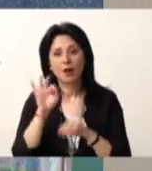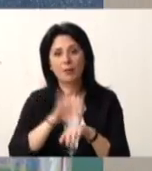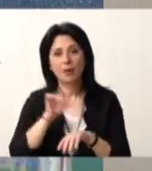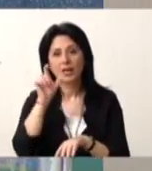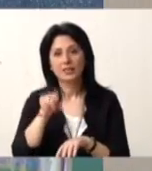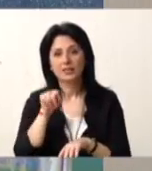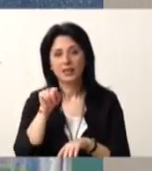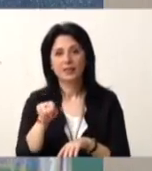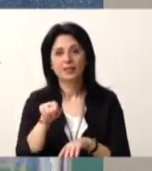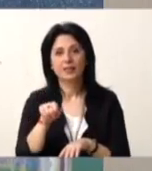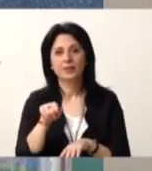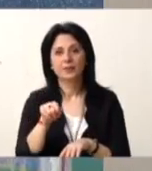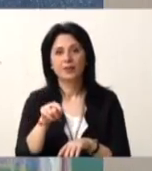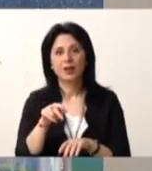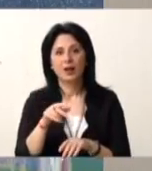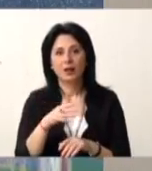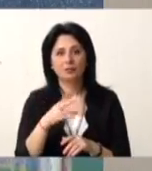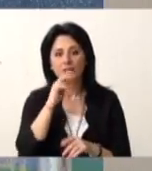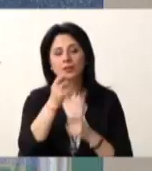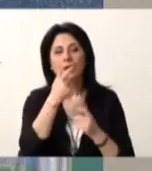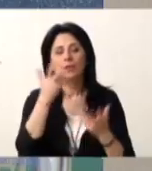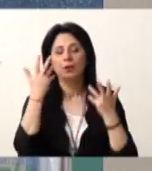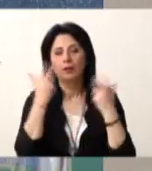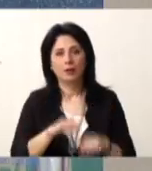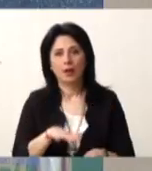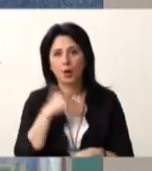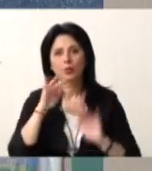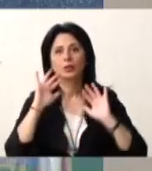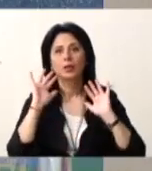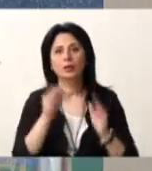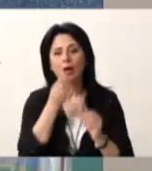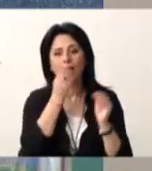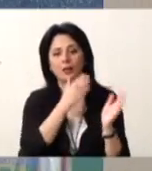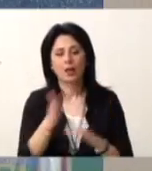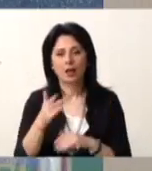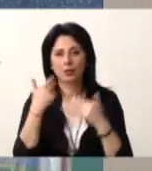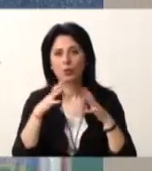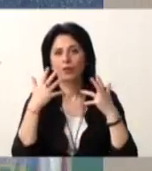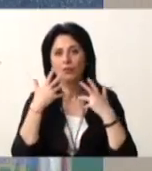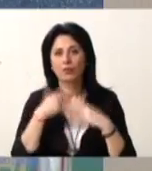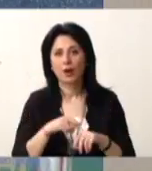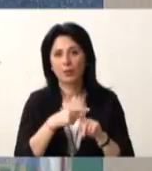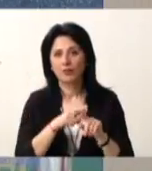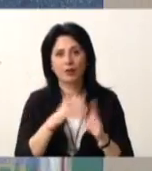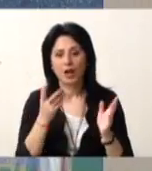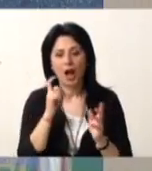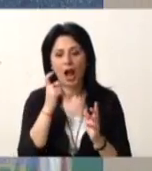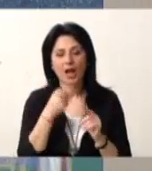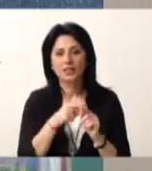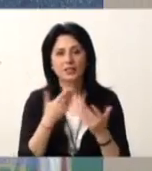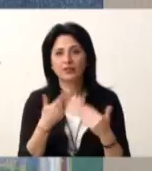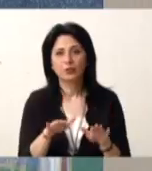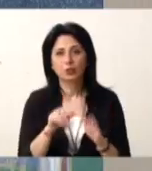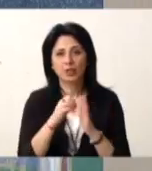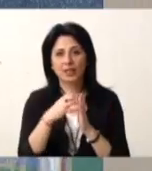პაციენტს ვთქვათ, აღარ უნდა მედიკამენტების მიღება და იღალა დიეტი და ამის ვთქვათ, ჩვენება არა აქვს არც ხარისხობრივად